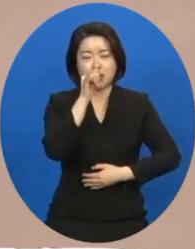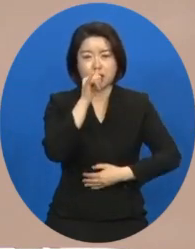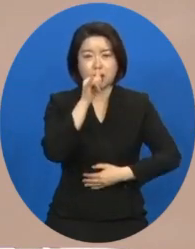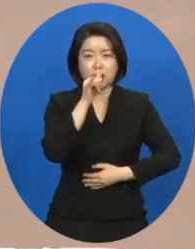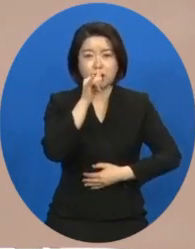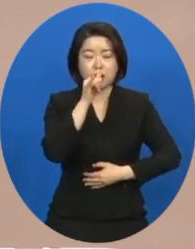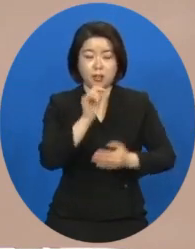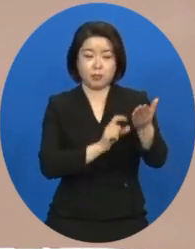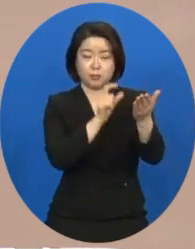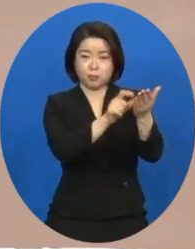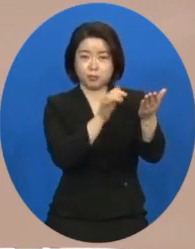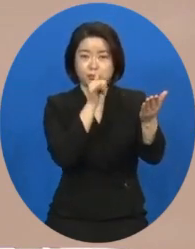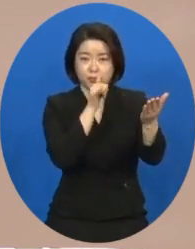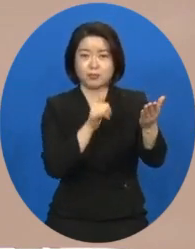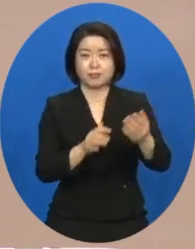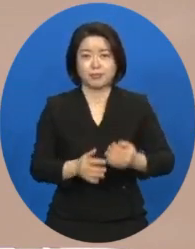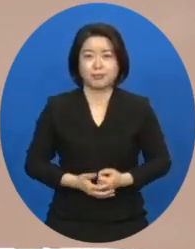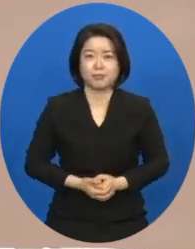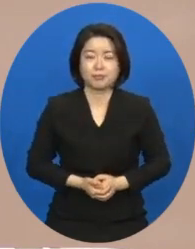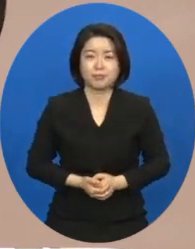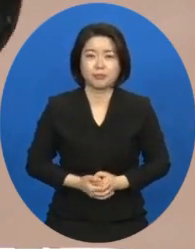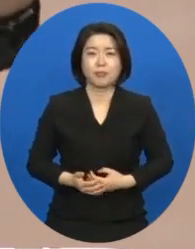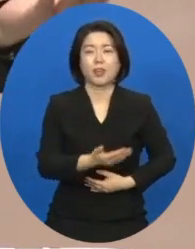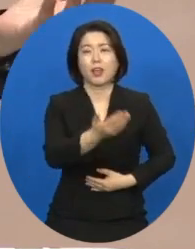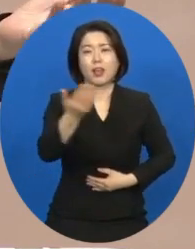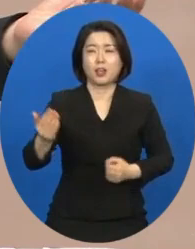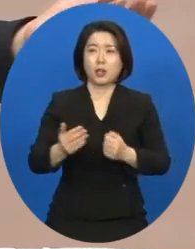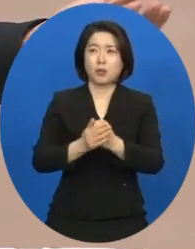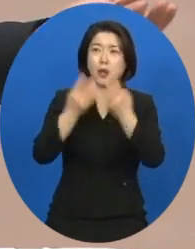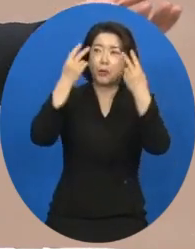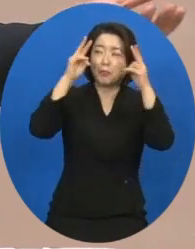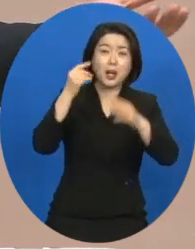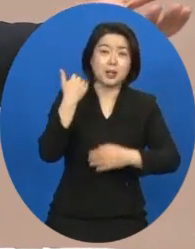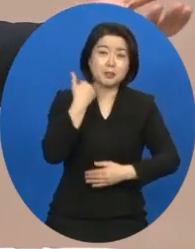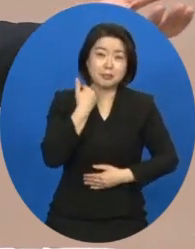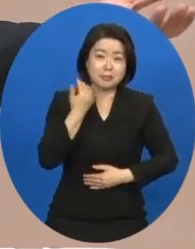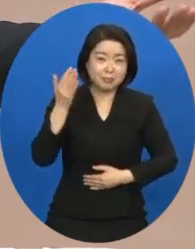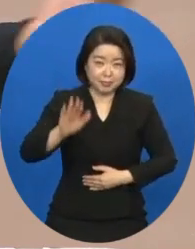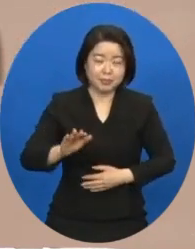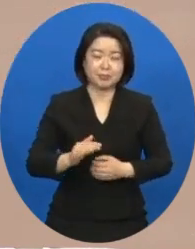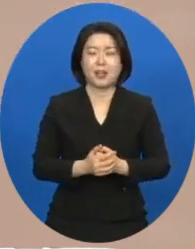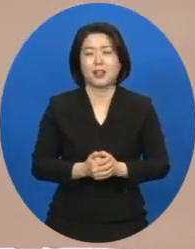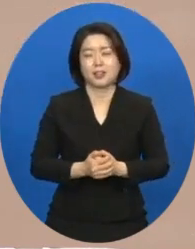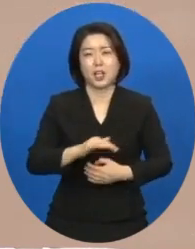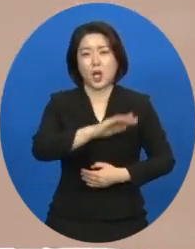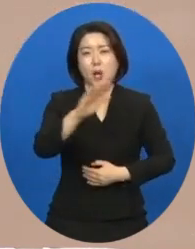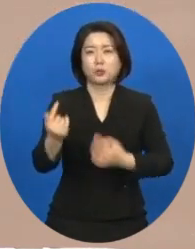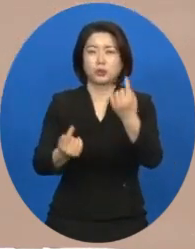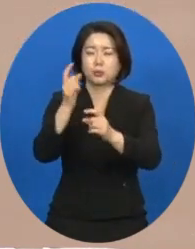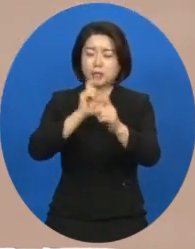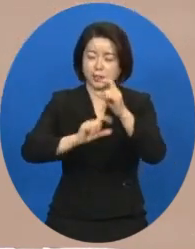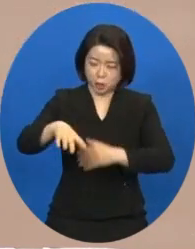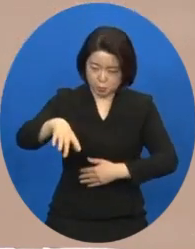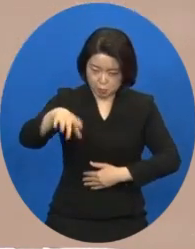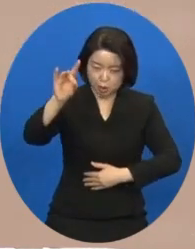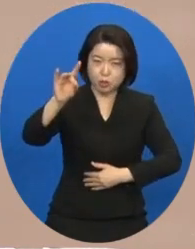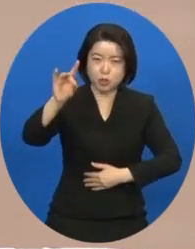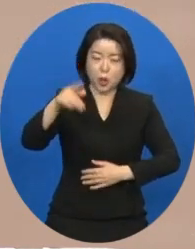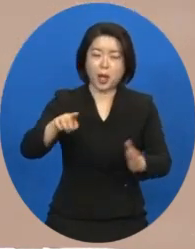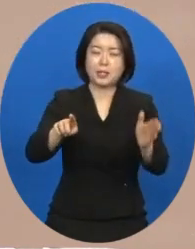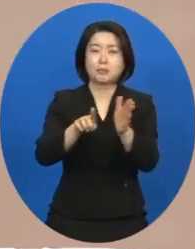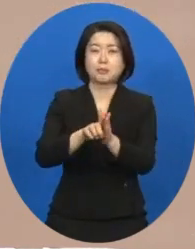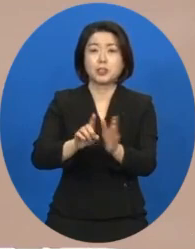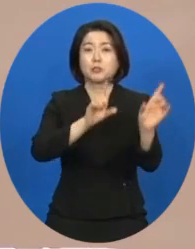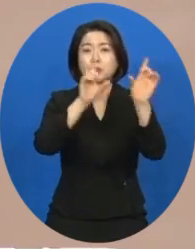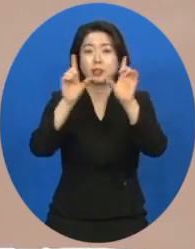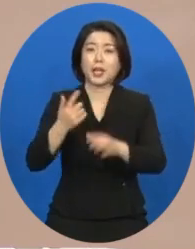라고 이야기를 했습니다. 여러분 보지는 못하시지만 우리보다도 더 먼저 믿음으로